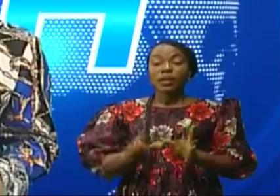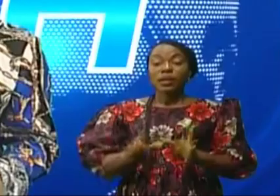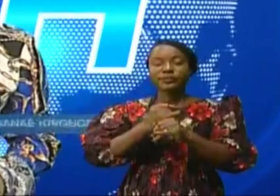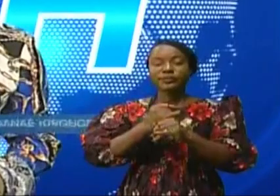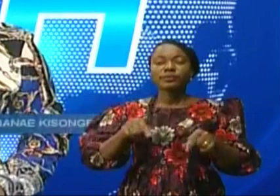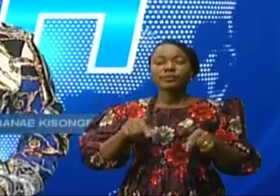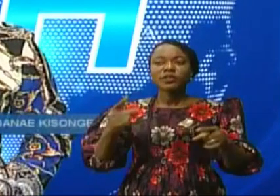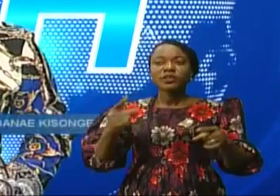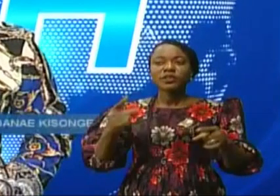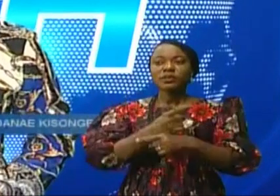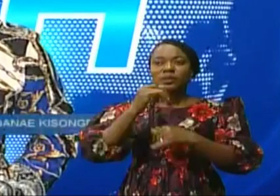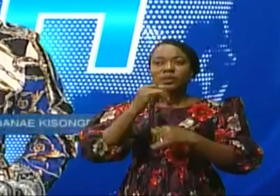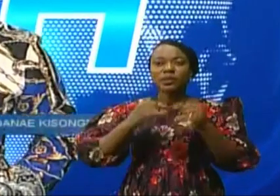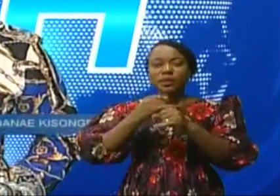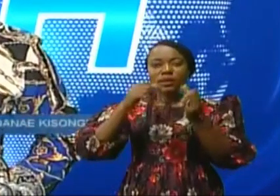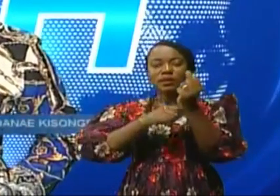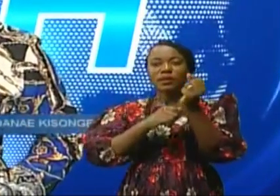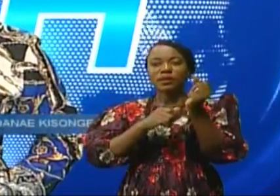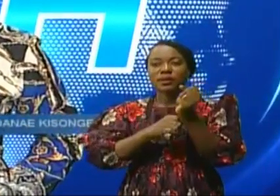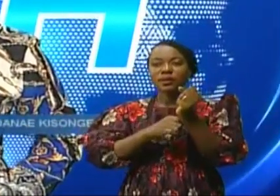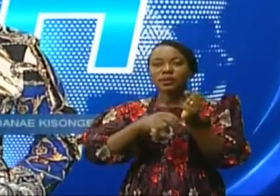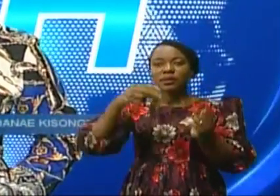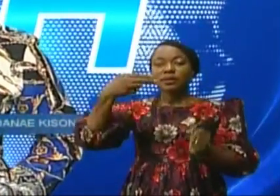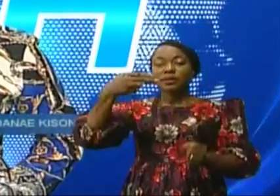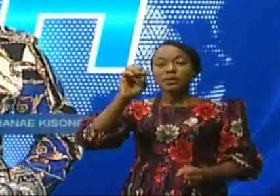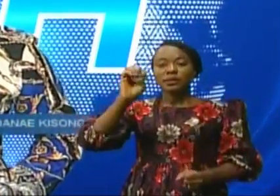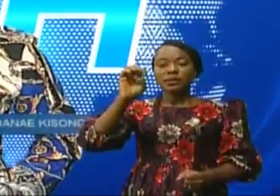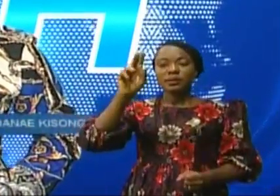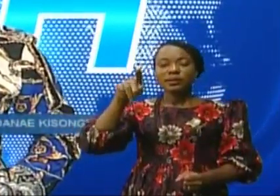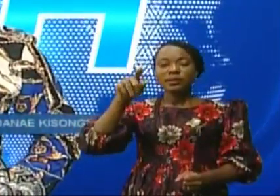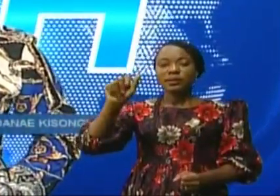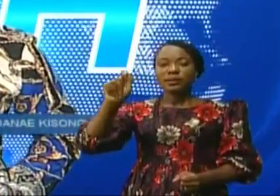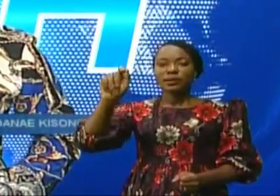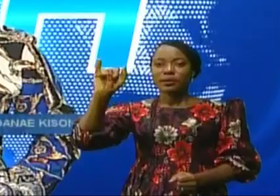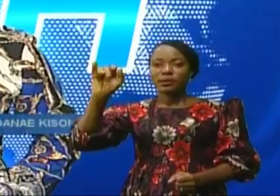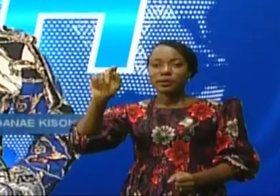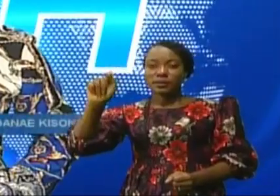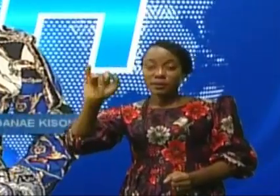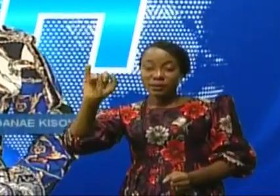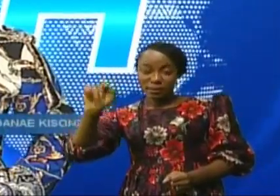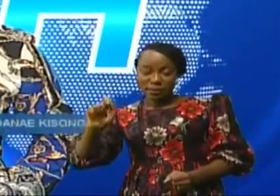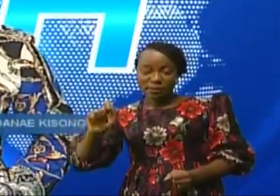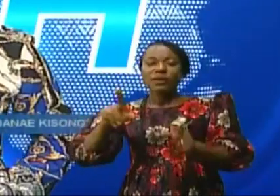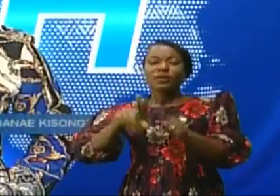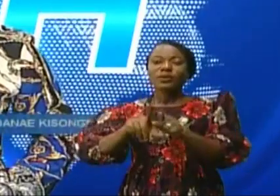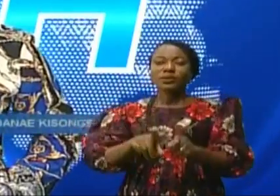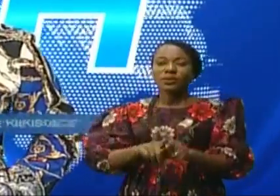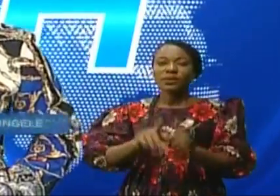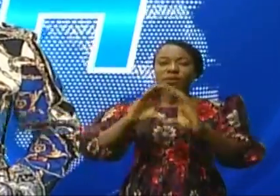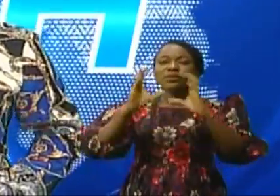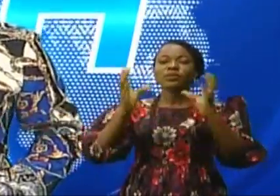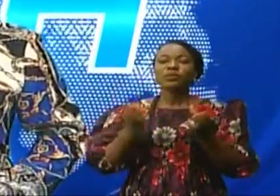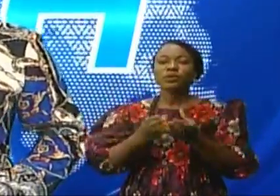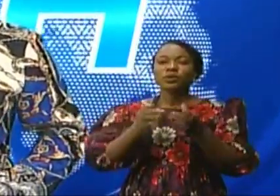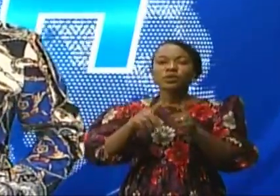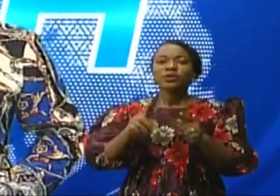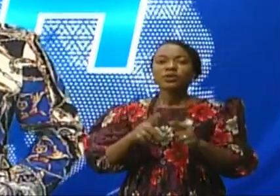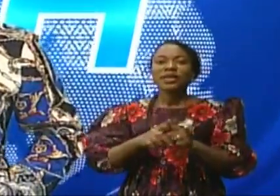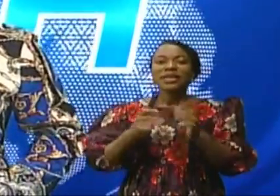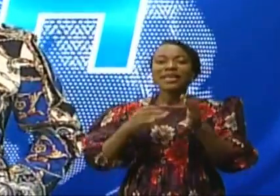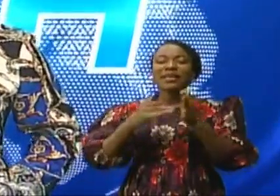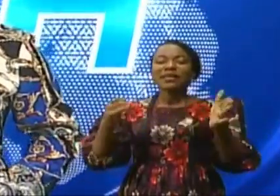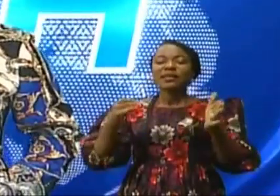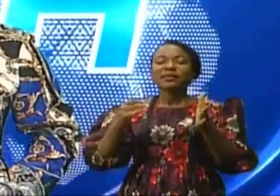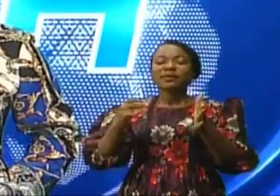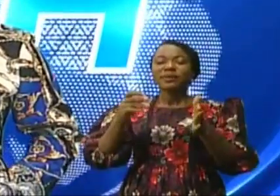aujourd'hui la journée mondiale des hépatites avec comme thème rapprocher les soins de l'hépatite des communautés. Plus de 90 millions